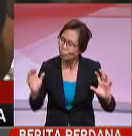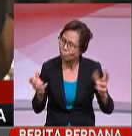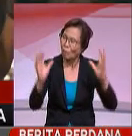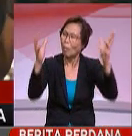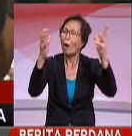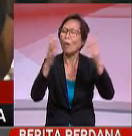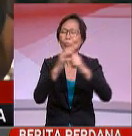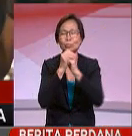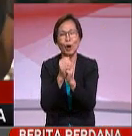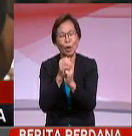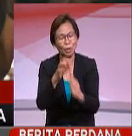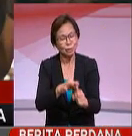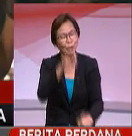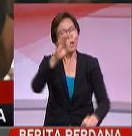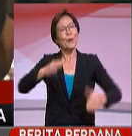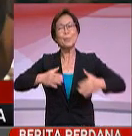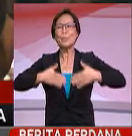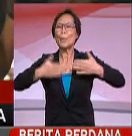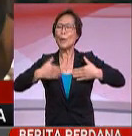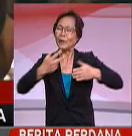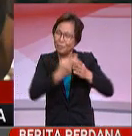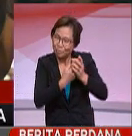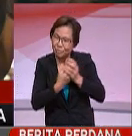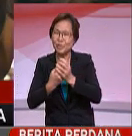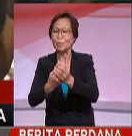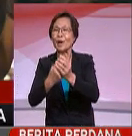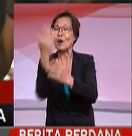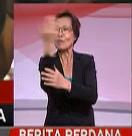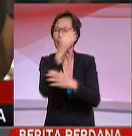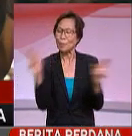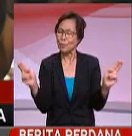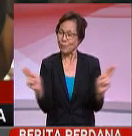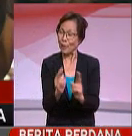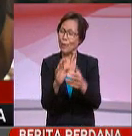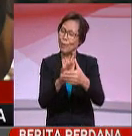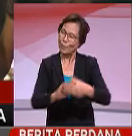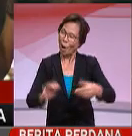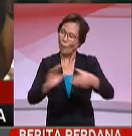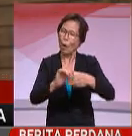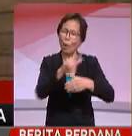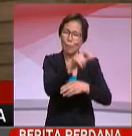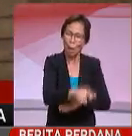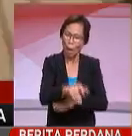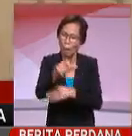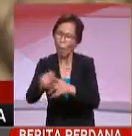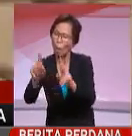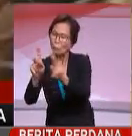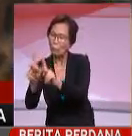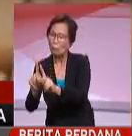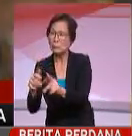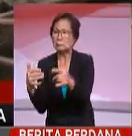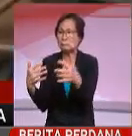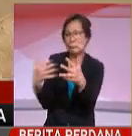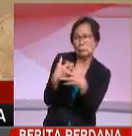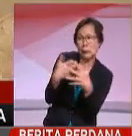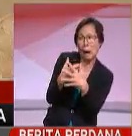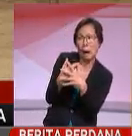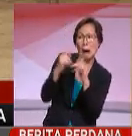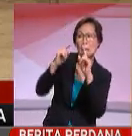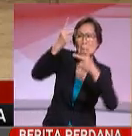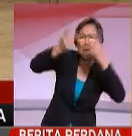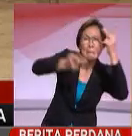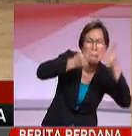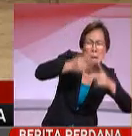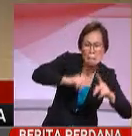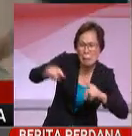perayaan dengan semangat kegembiraan dan perpaduan. Filem pendek ini mengisahkan penduduk kampung yang ketakutan pergi